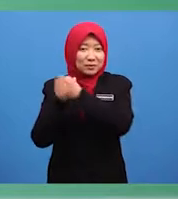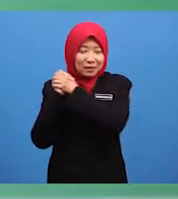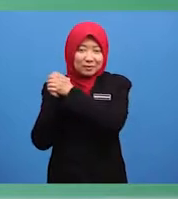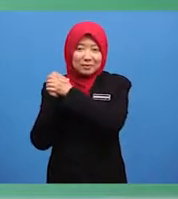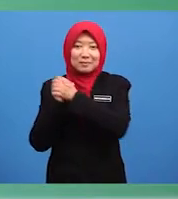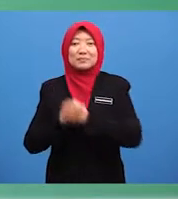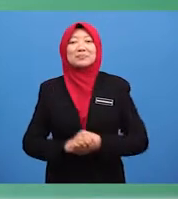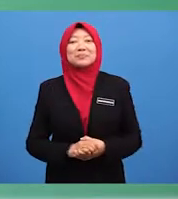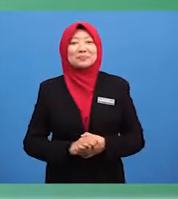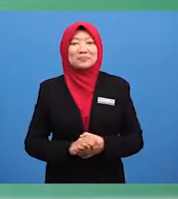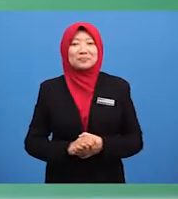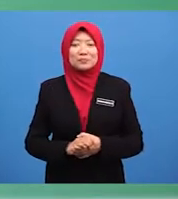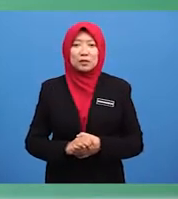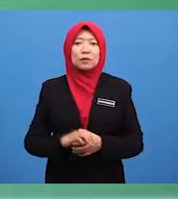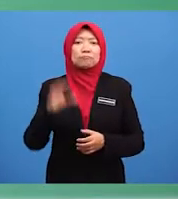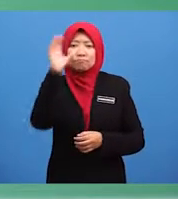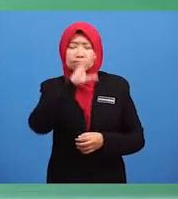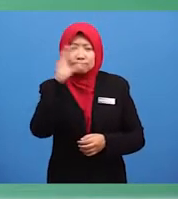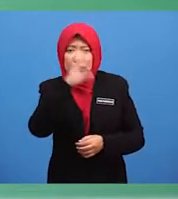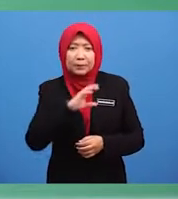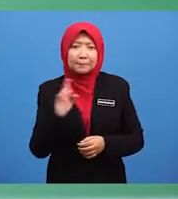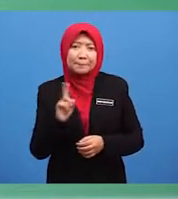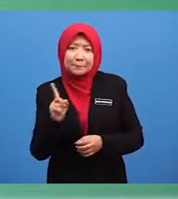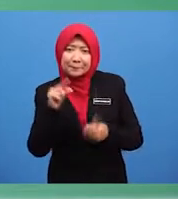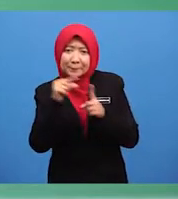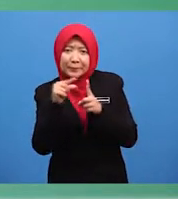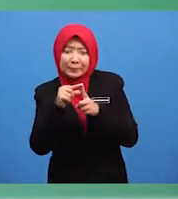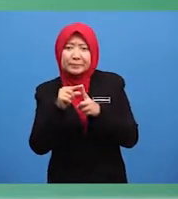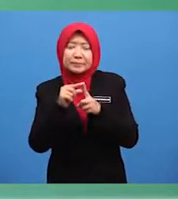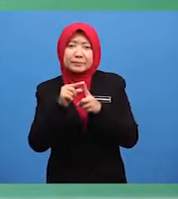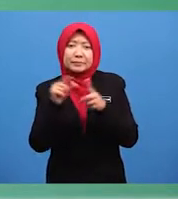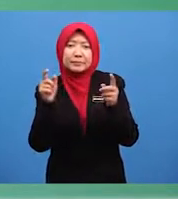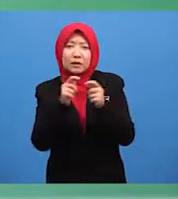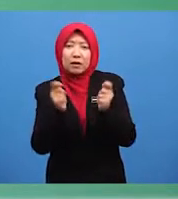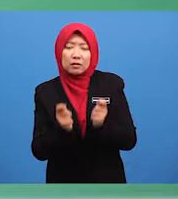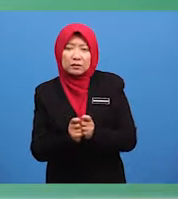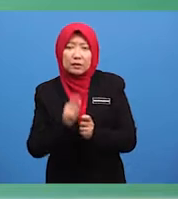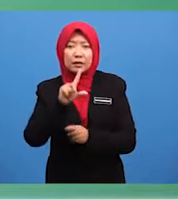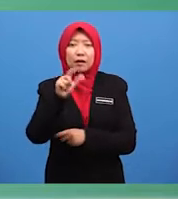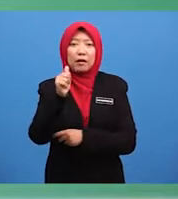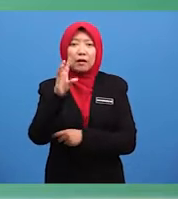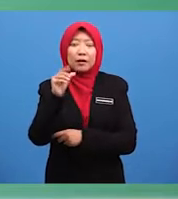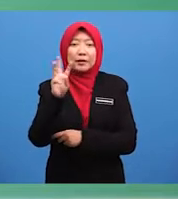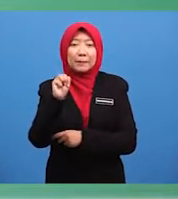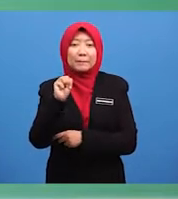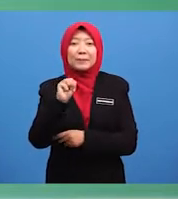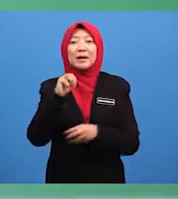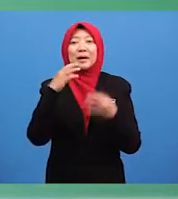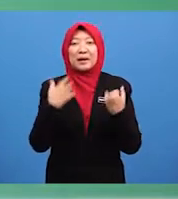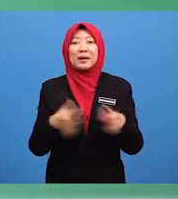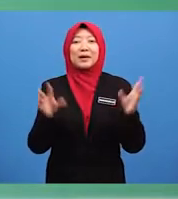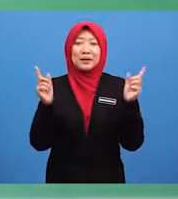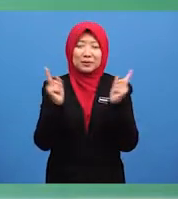jawapannya, tasik ladang. Cuba murid-murid cari perkataan tasik ladang itu. Okey, dah jumpa